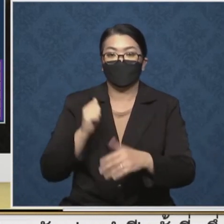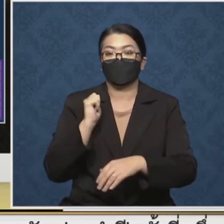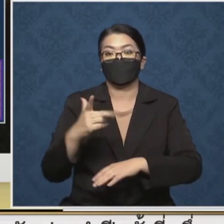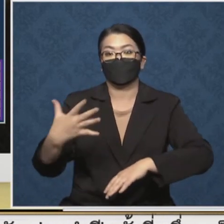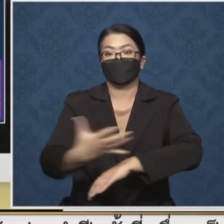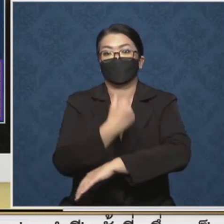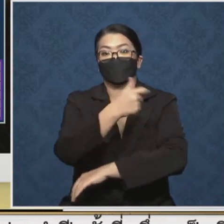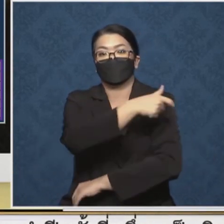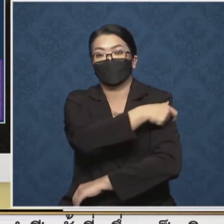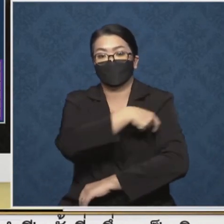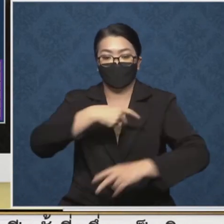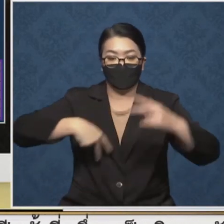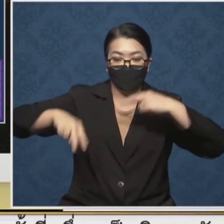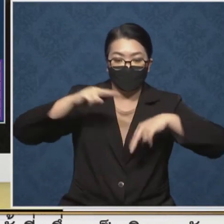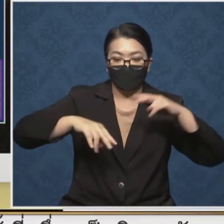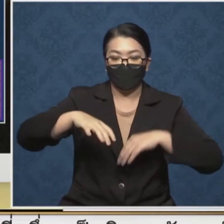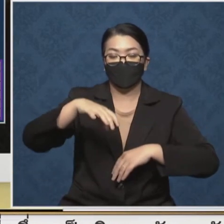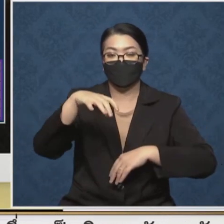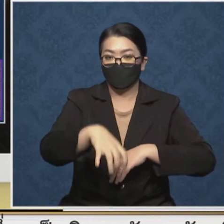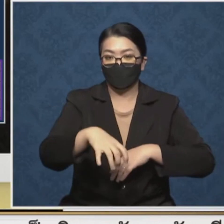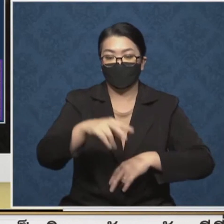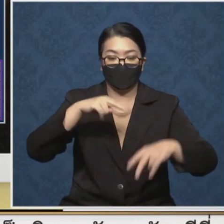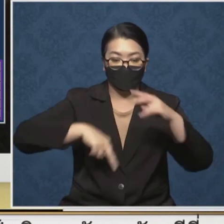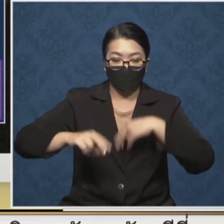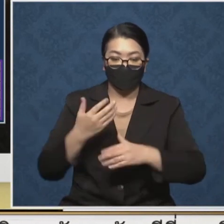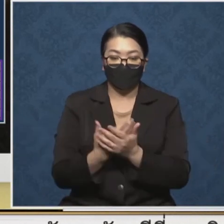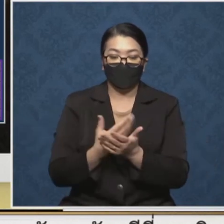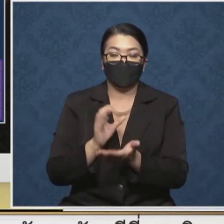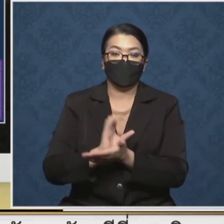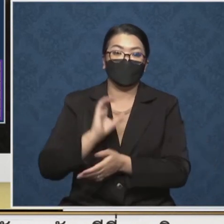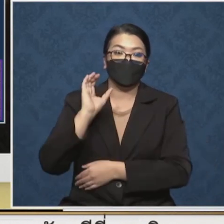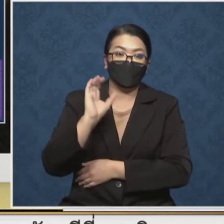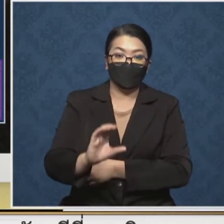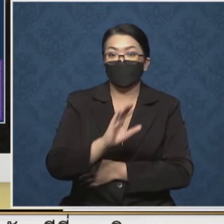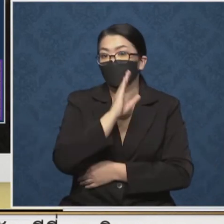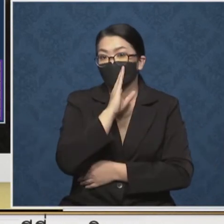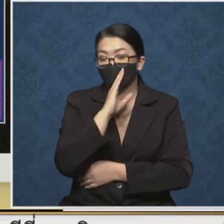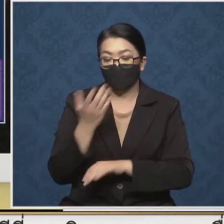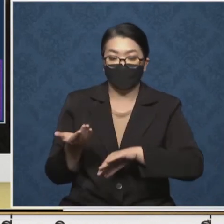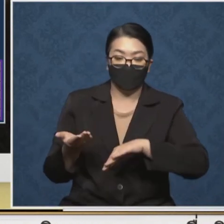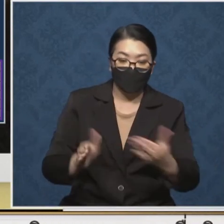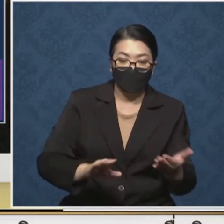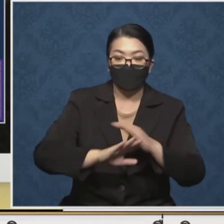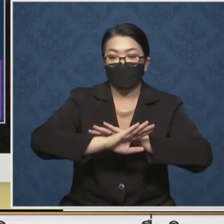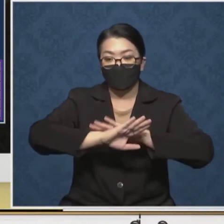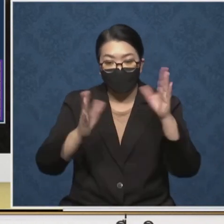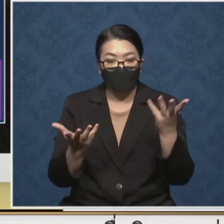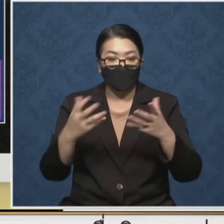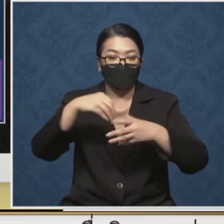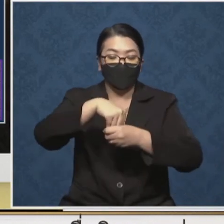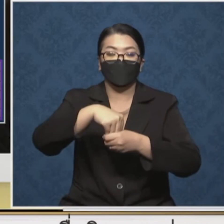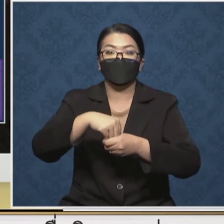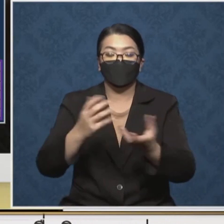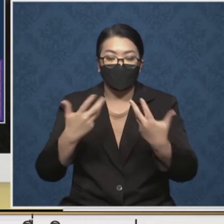ภอในการดูแ่อาคารสำนักงานค่ะซึ่งงบประมาณในส่วงนี้หากมีการยุฟ เลิกคบรวมกจก